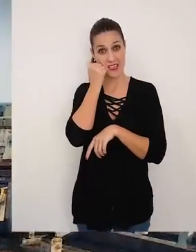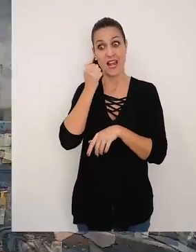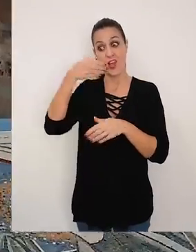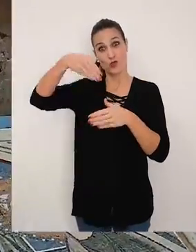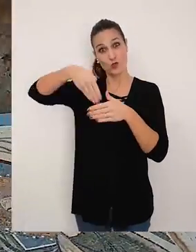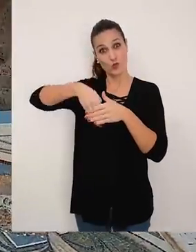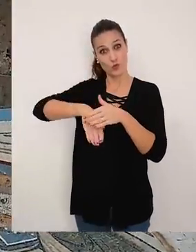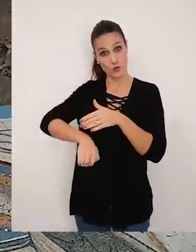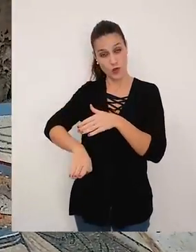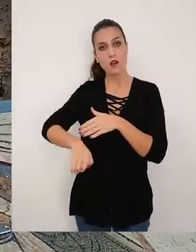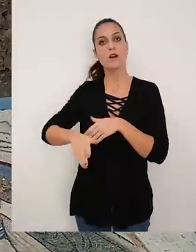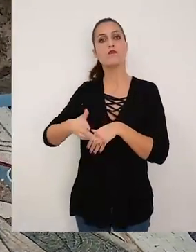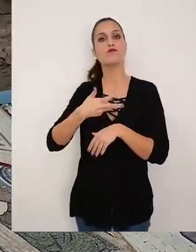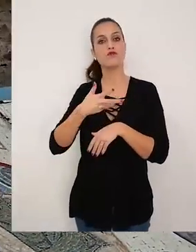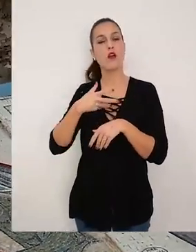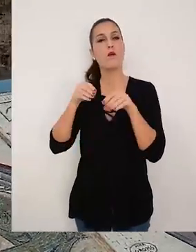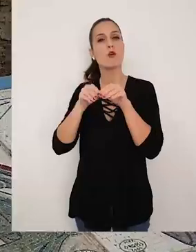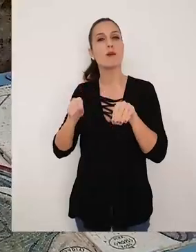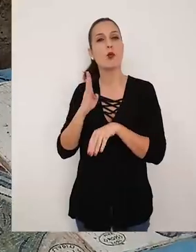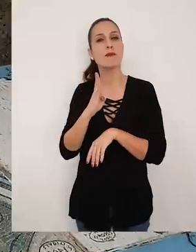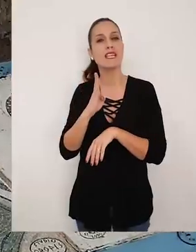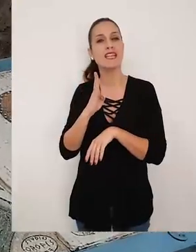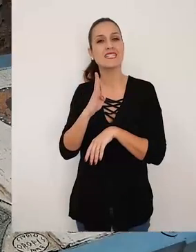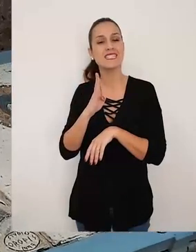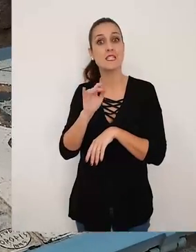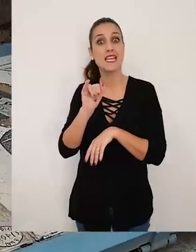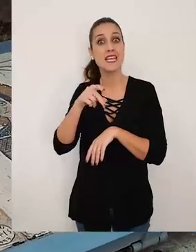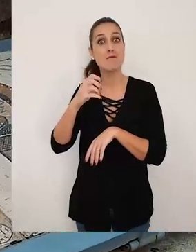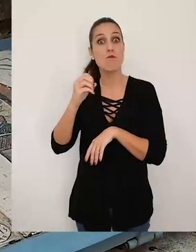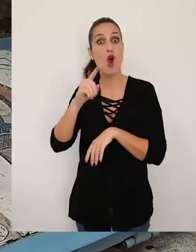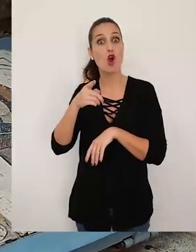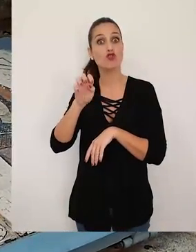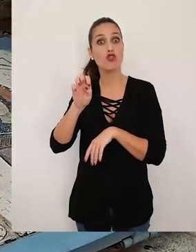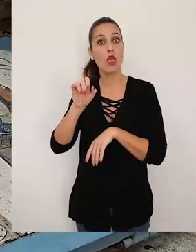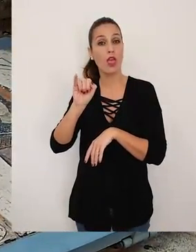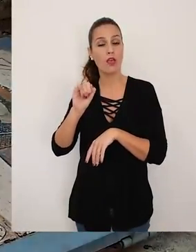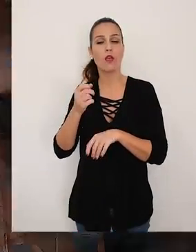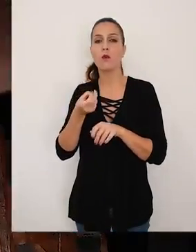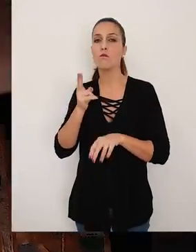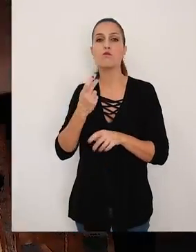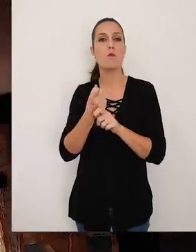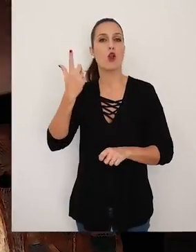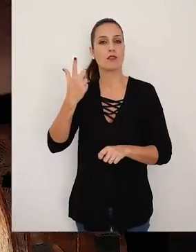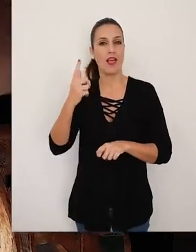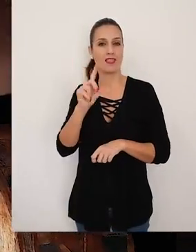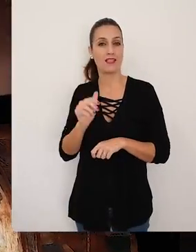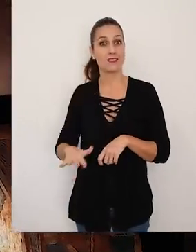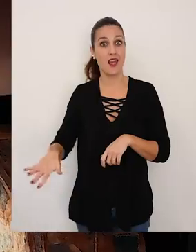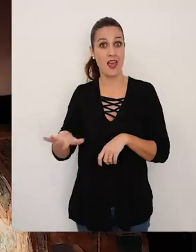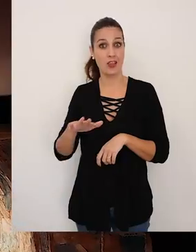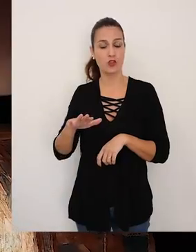monumenti bizantini ipogei più rappresentativi della penisola salentina, la cripta di Santa Maria degli Angeli.